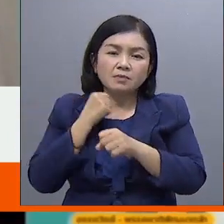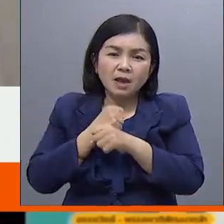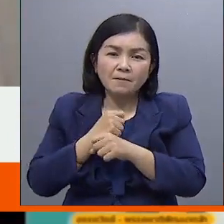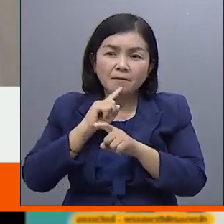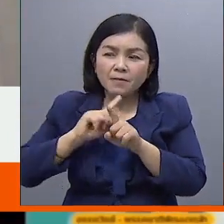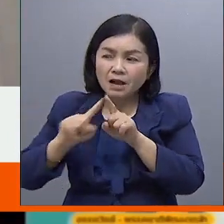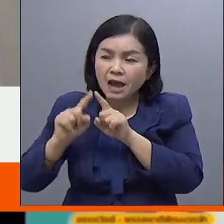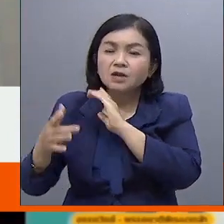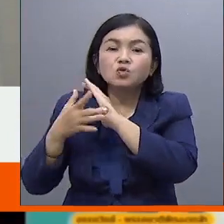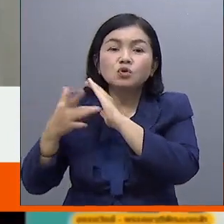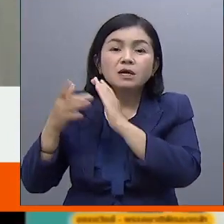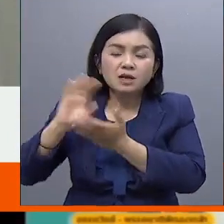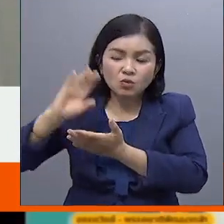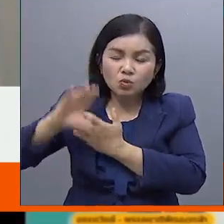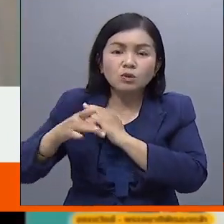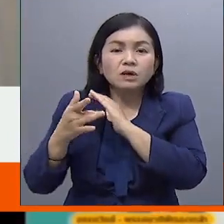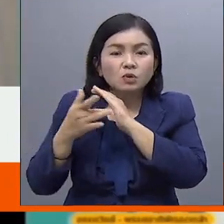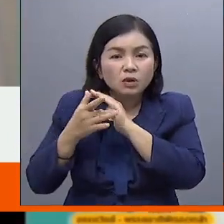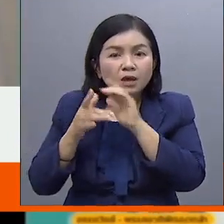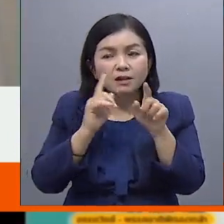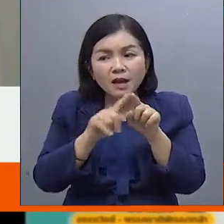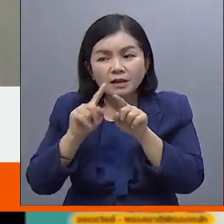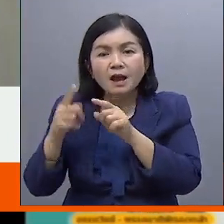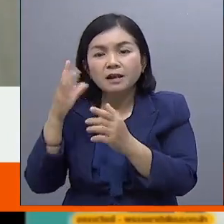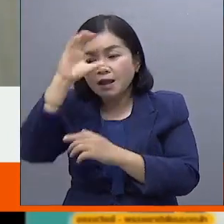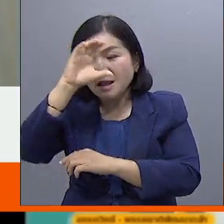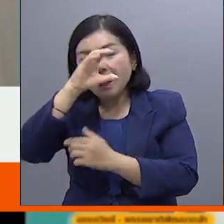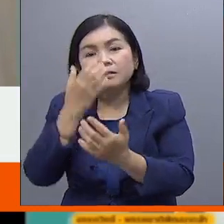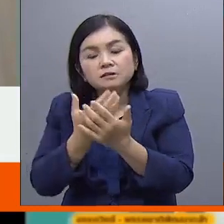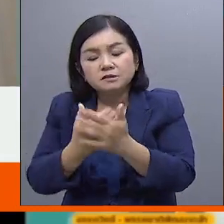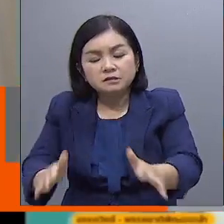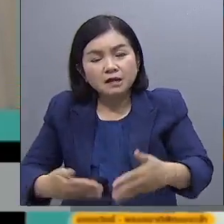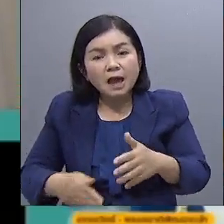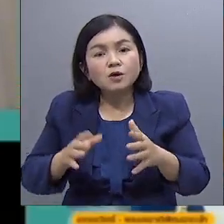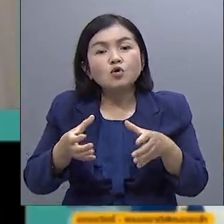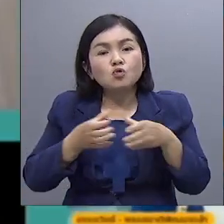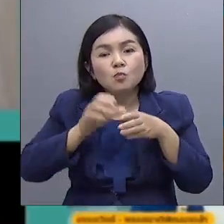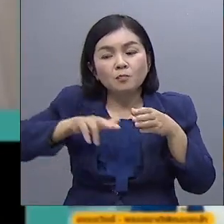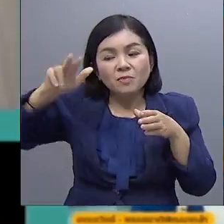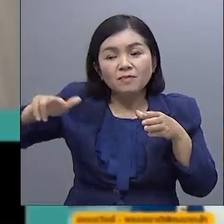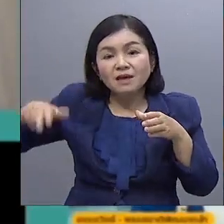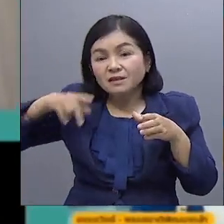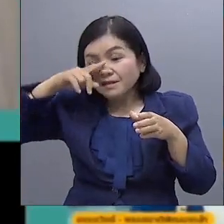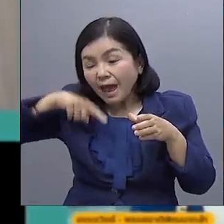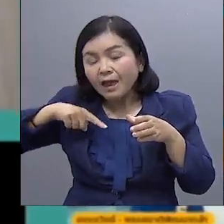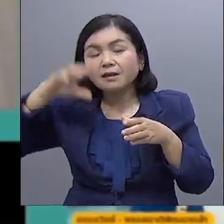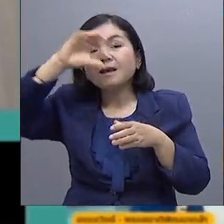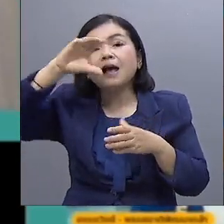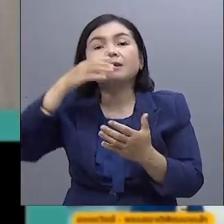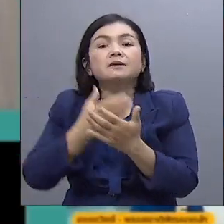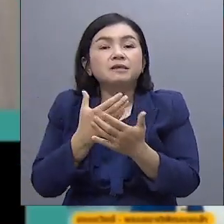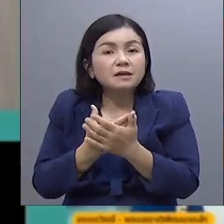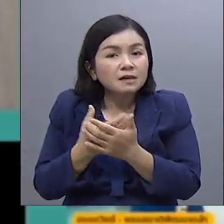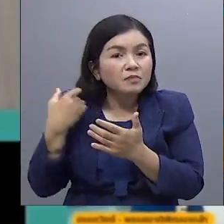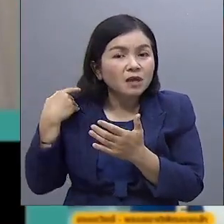Digital Economy ต่างๆแล้วก็แพ็กเกจในการสร้างรายได้ของเพื่อไทยที่เป็นนโยบายชุดการสร้างรายได้แล้วก็การเข้